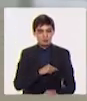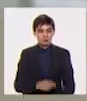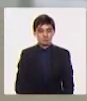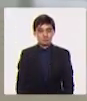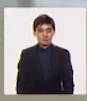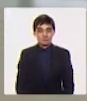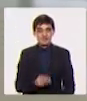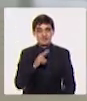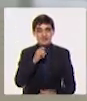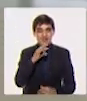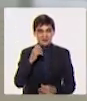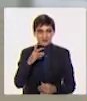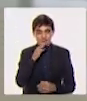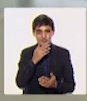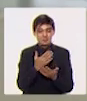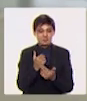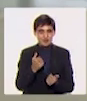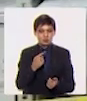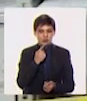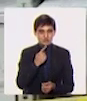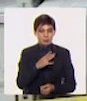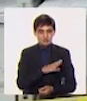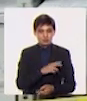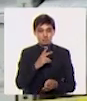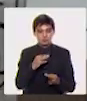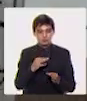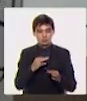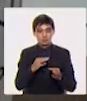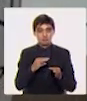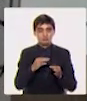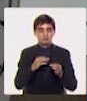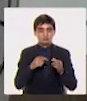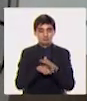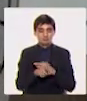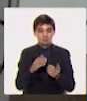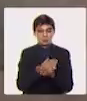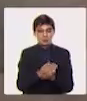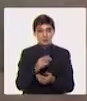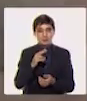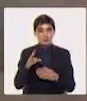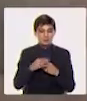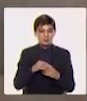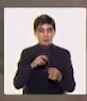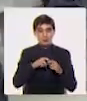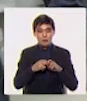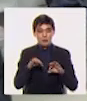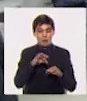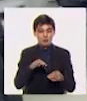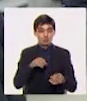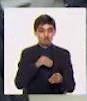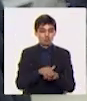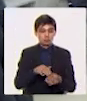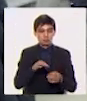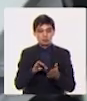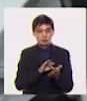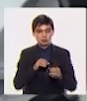Во время карантина были, конечно же, сложности. Карантин кезінде әрине қиыншылықтар болды. Алайда біз бұл мәселелерді жедел шешіп отырдық.